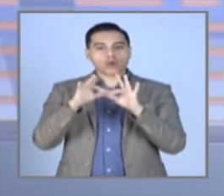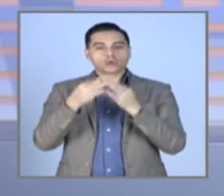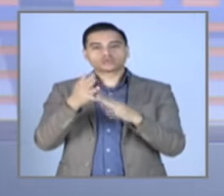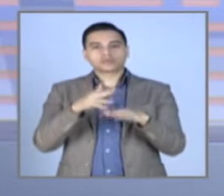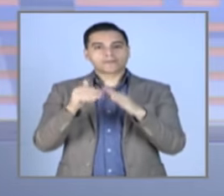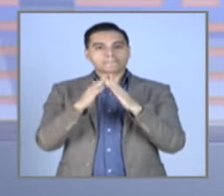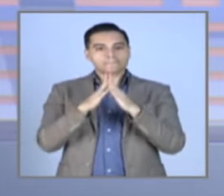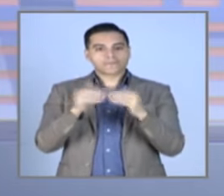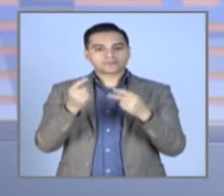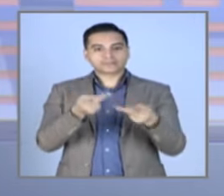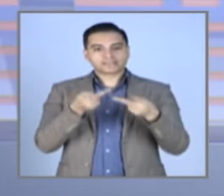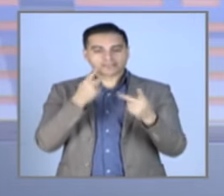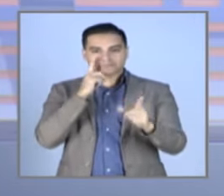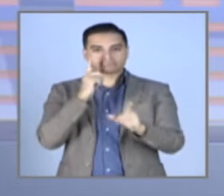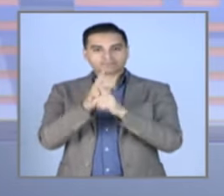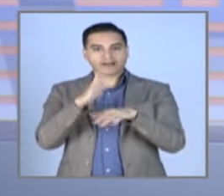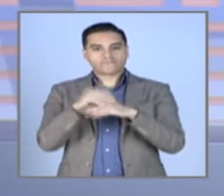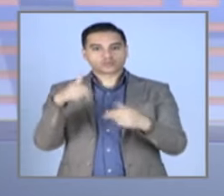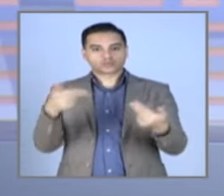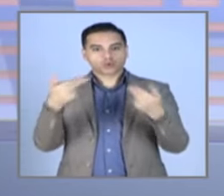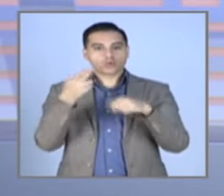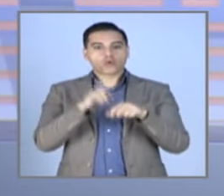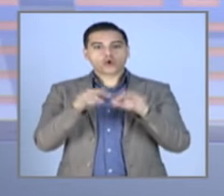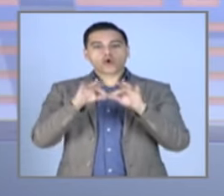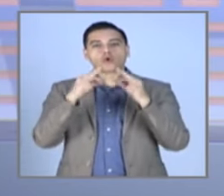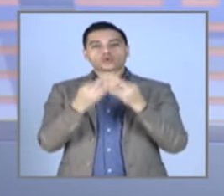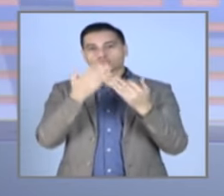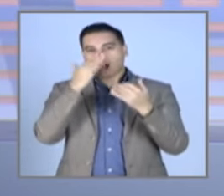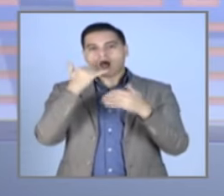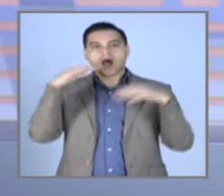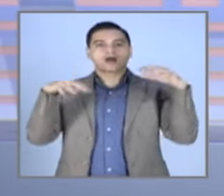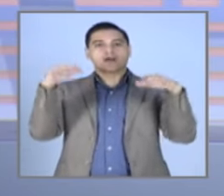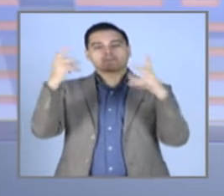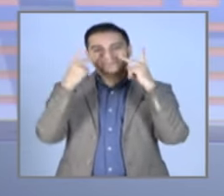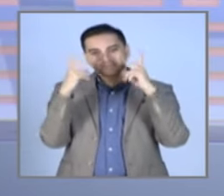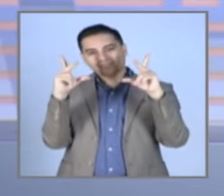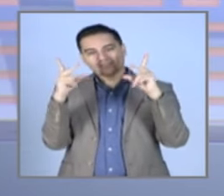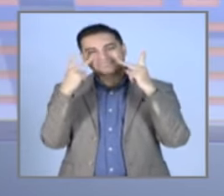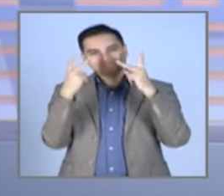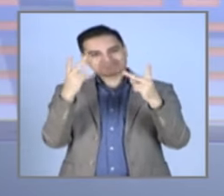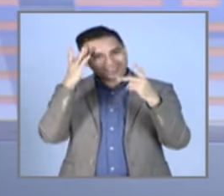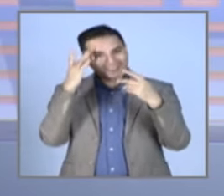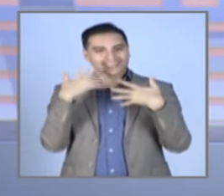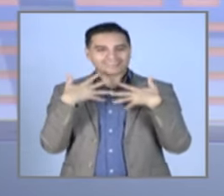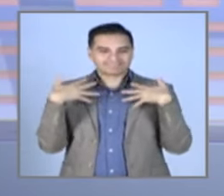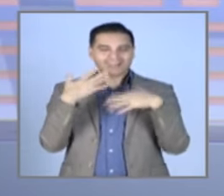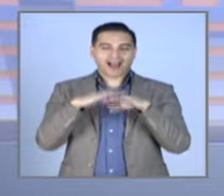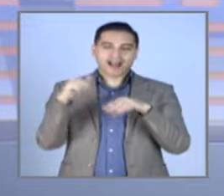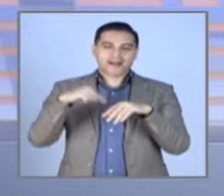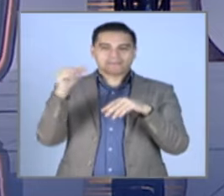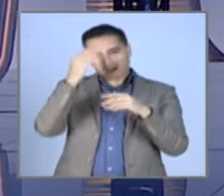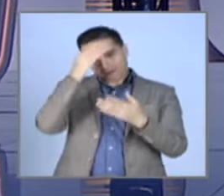المصرية تتجمع في الاستوديو وإن العيلة العربية تستمتع أمام الشاشات من خلال